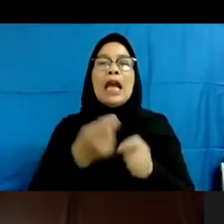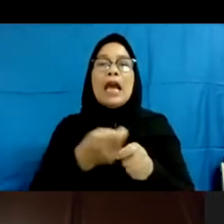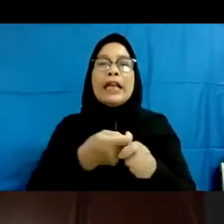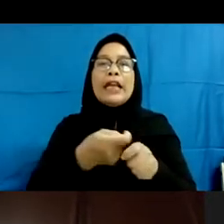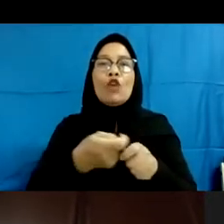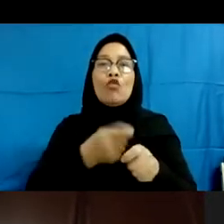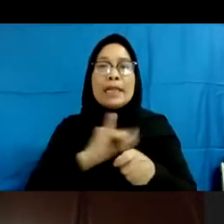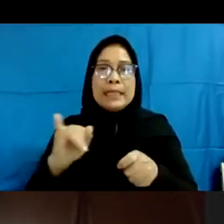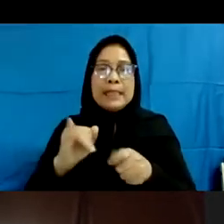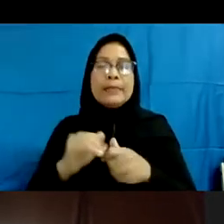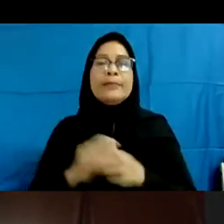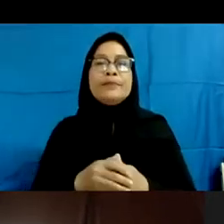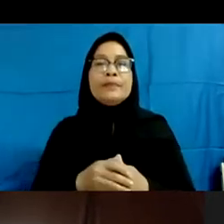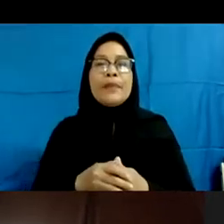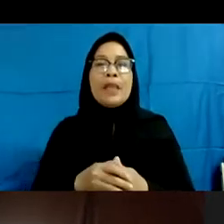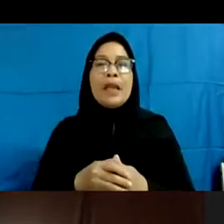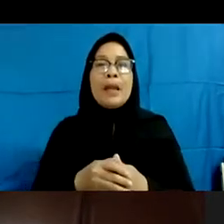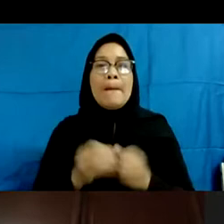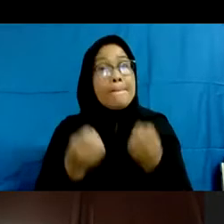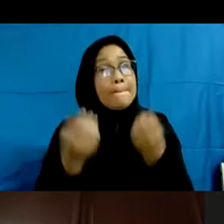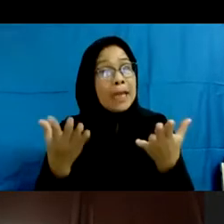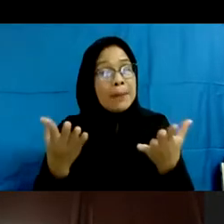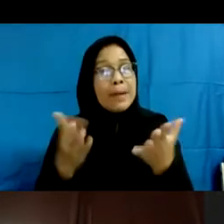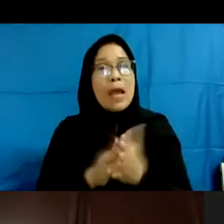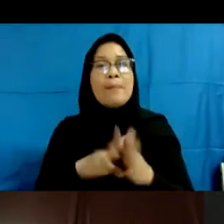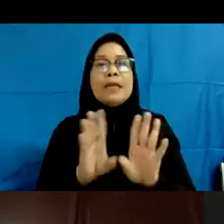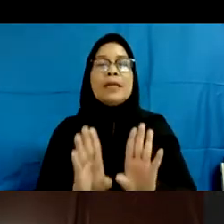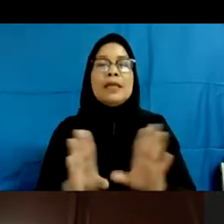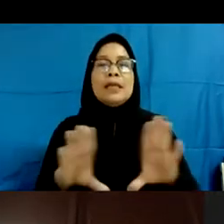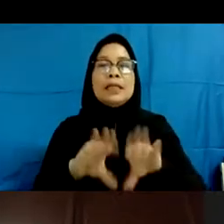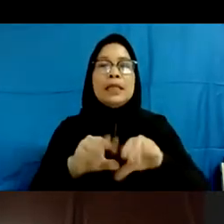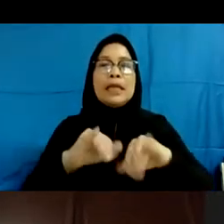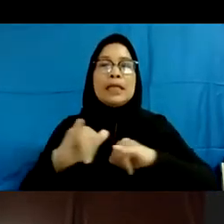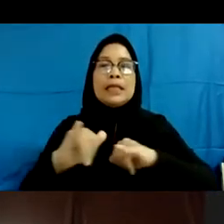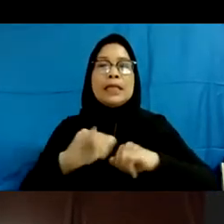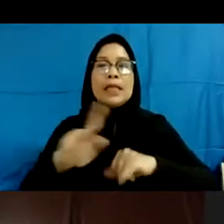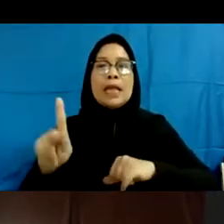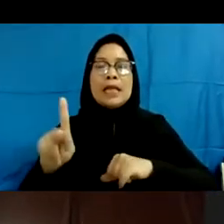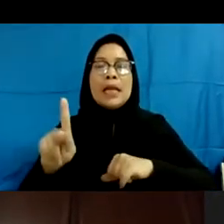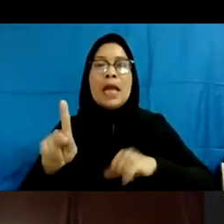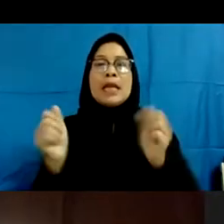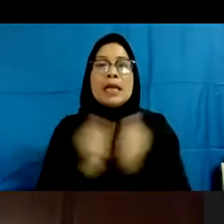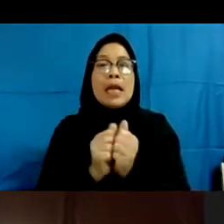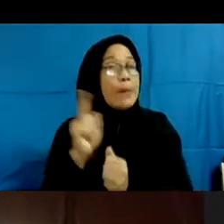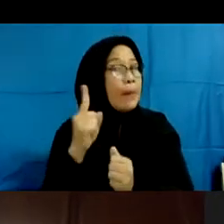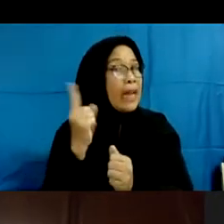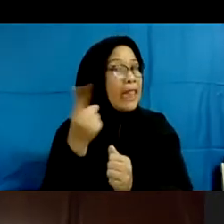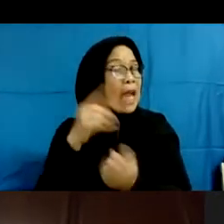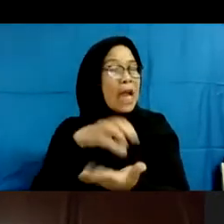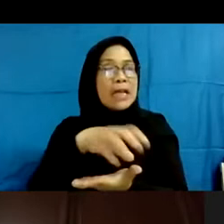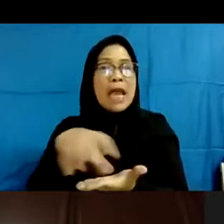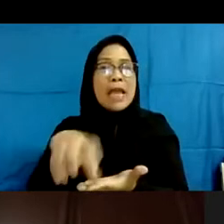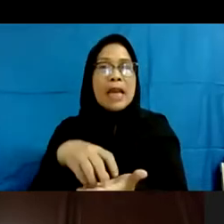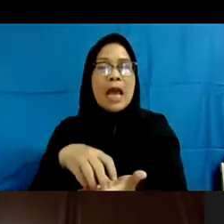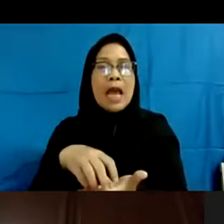Abioso. Kemudian selain itu juga bagaimana mensinergikannya dengan pemerintah daerah. Dalam hal ini adalah pemerintah daerah